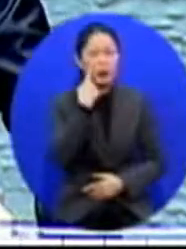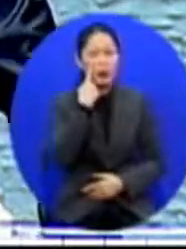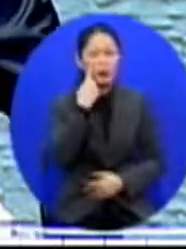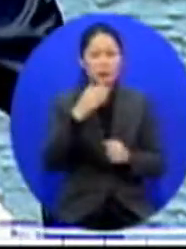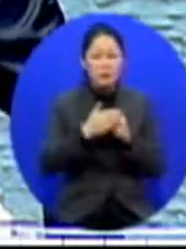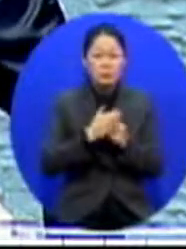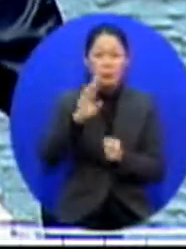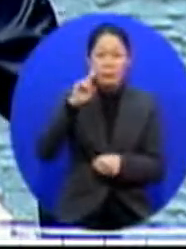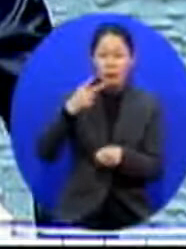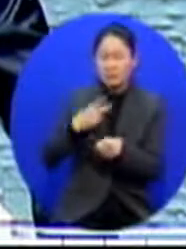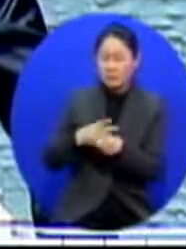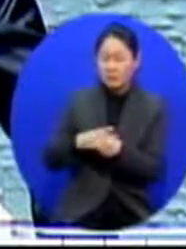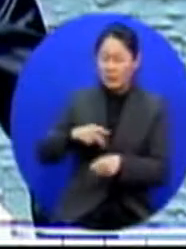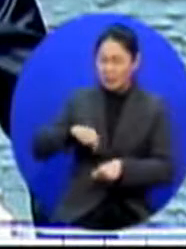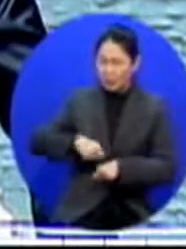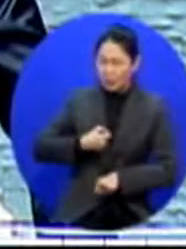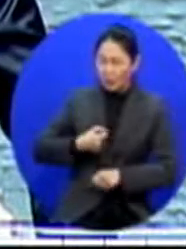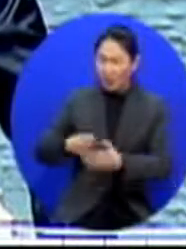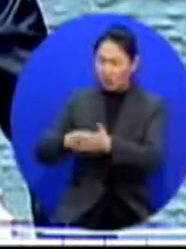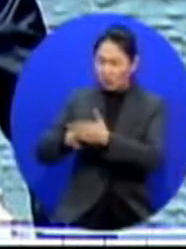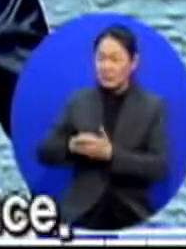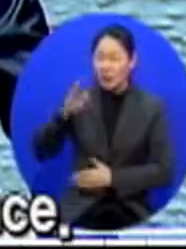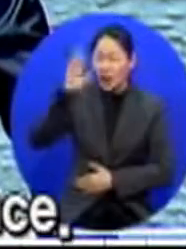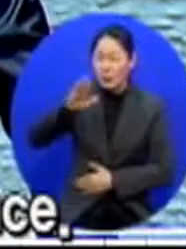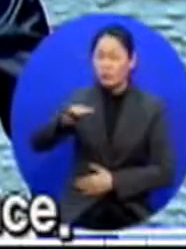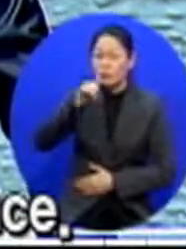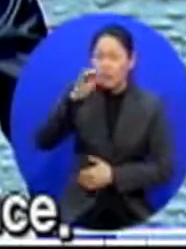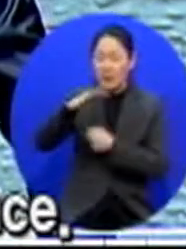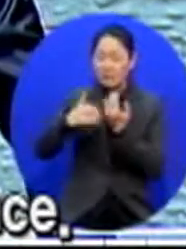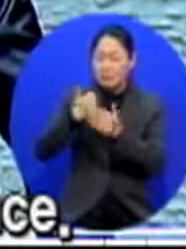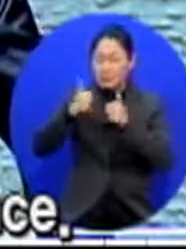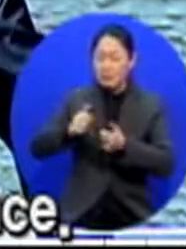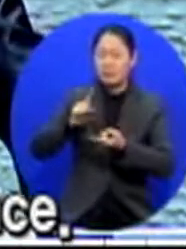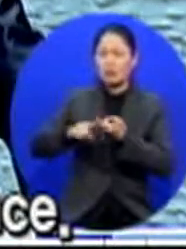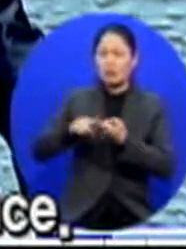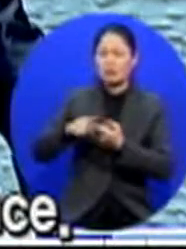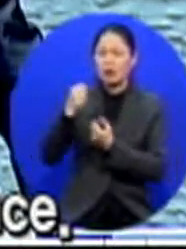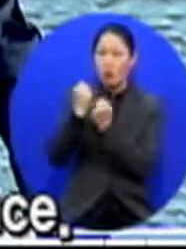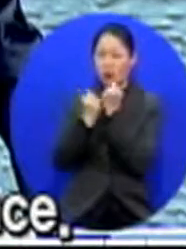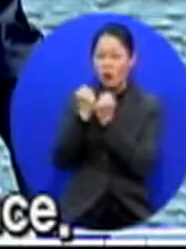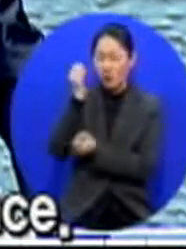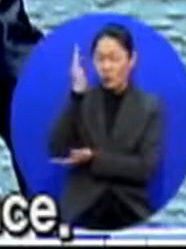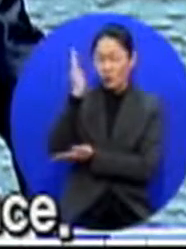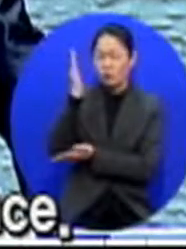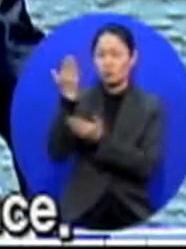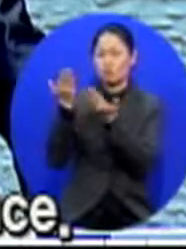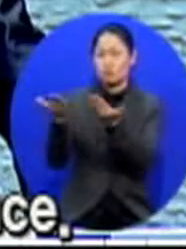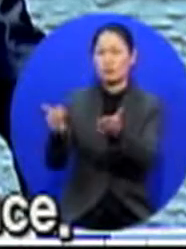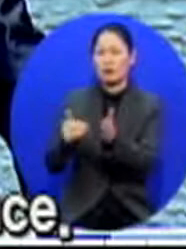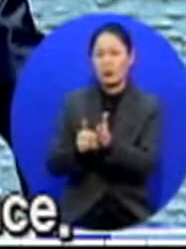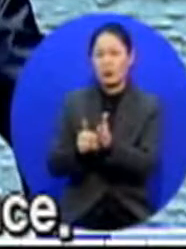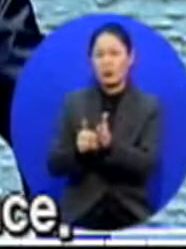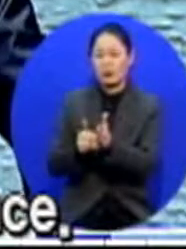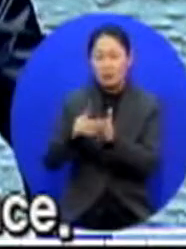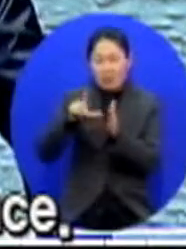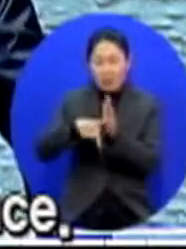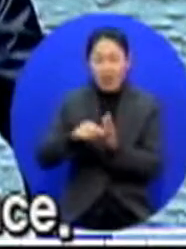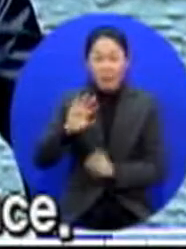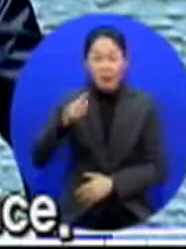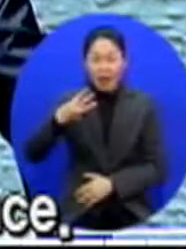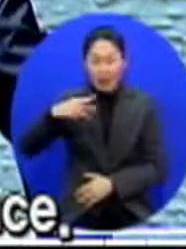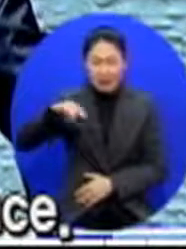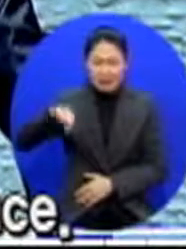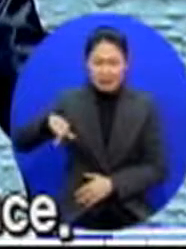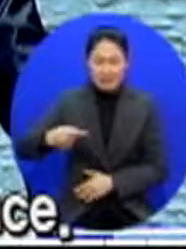바울이 의와 절제와 앞으로 있을 하나님의 심판에 대해서 설교를 했습니다 그때 이 벨리스